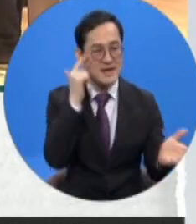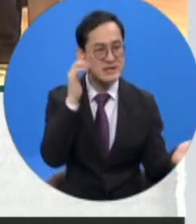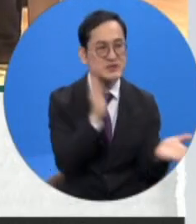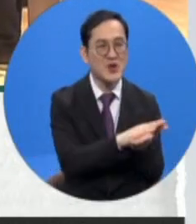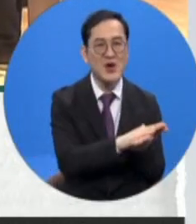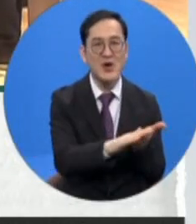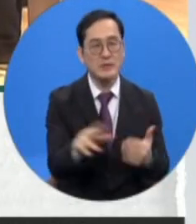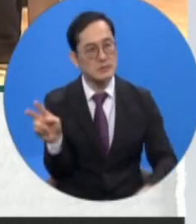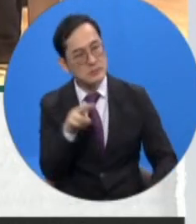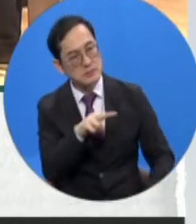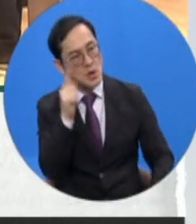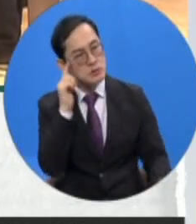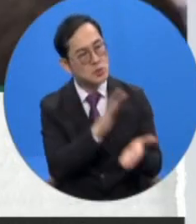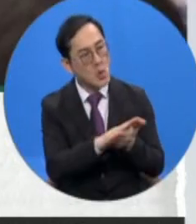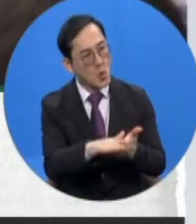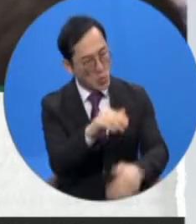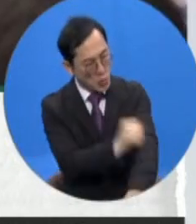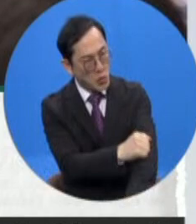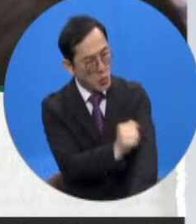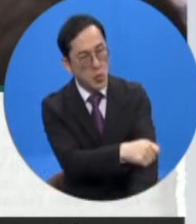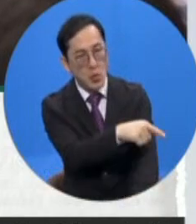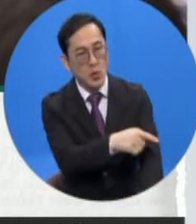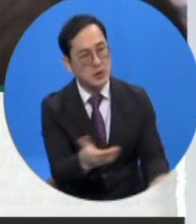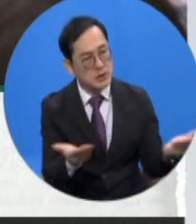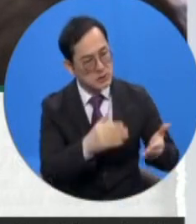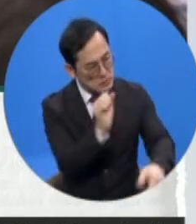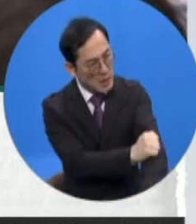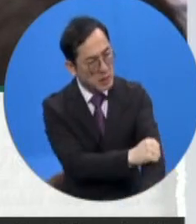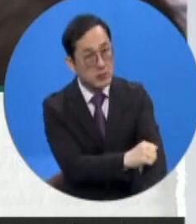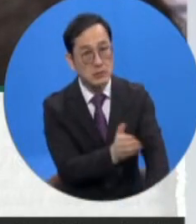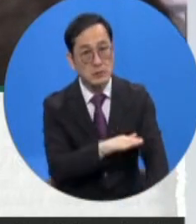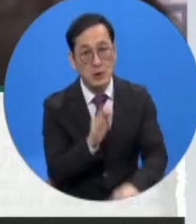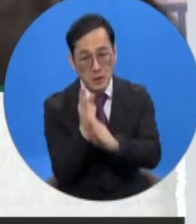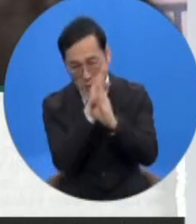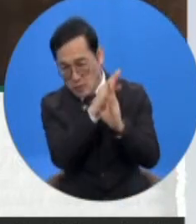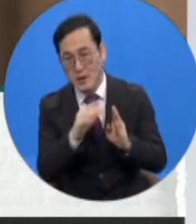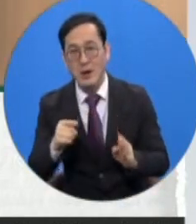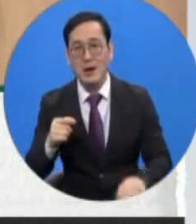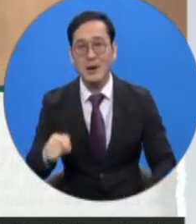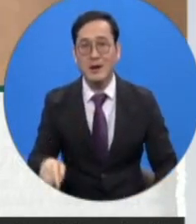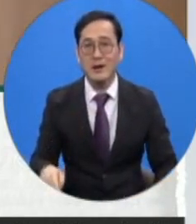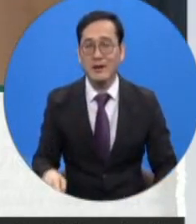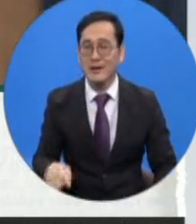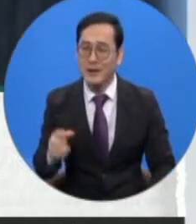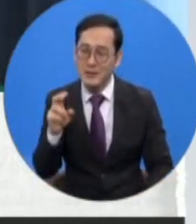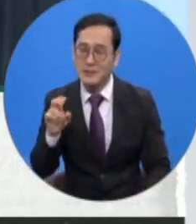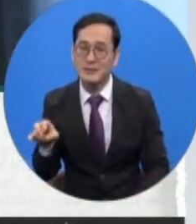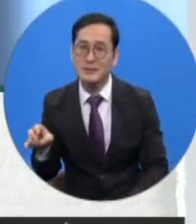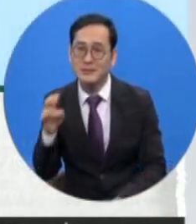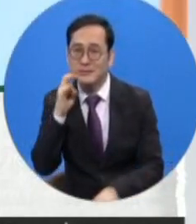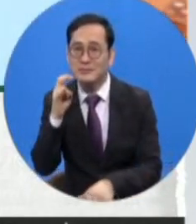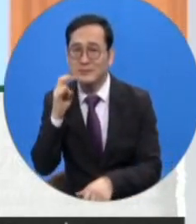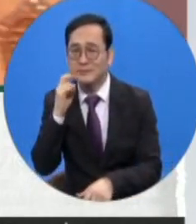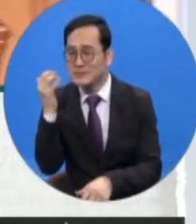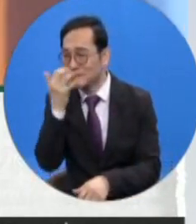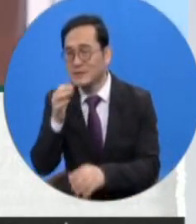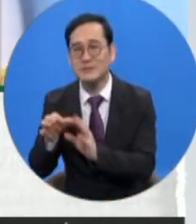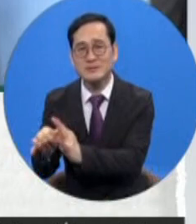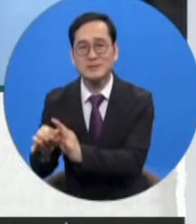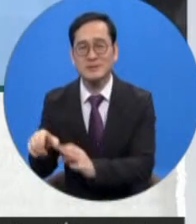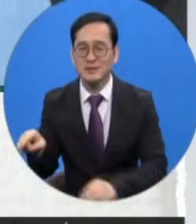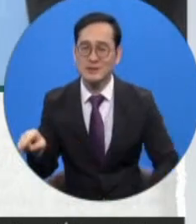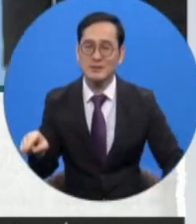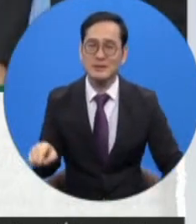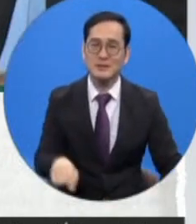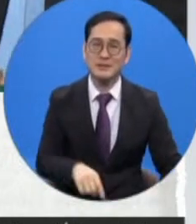일을 잘한다 이런 그 이미지를 각인을 시켰는데 그 아버지 얼굴에 완전히 진짜 먹칠을 한 것이 아닌가 참 그